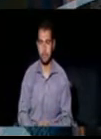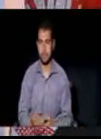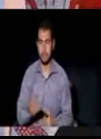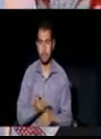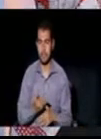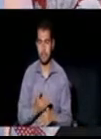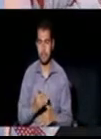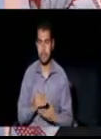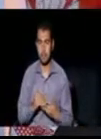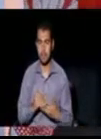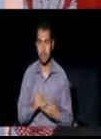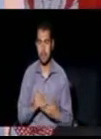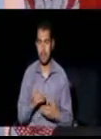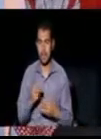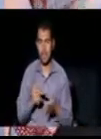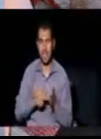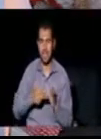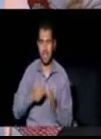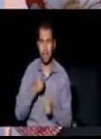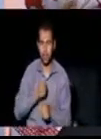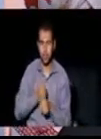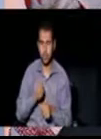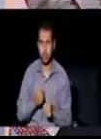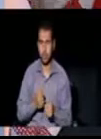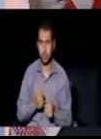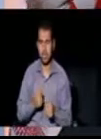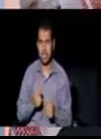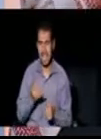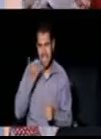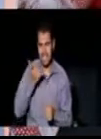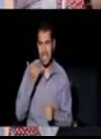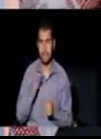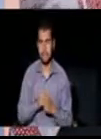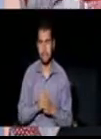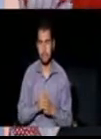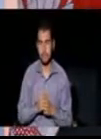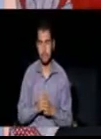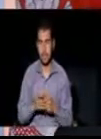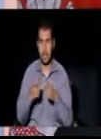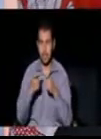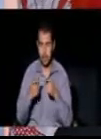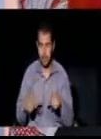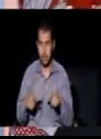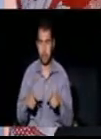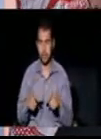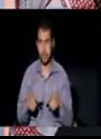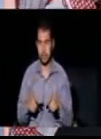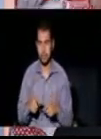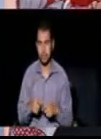يبقى بعد كده التعامل يبقى سهل ويبقوا وقفوا جنبينا. بس في حاجه واحده، احنا برضو بندور على